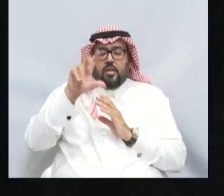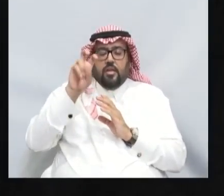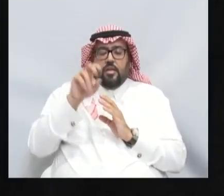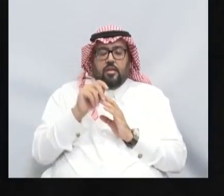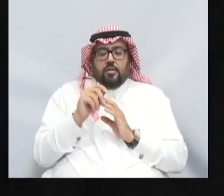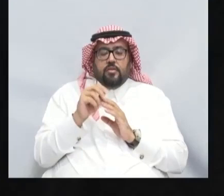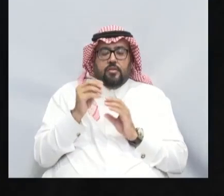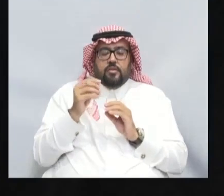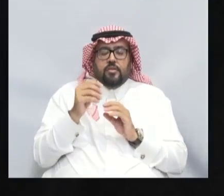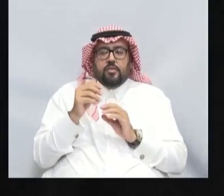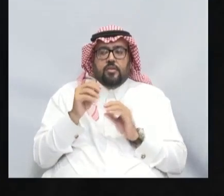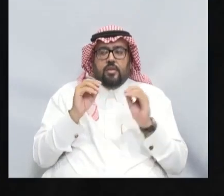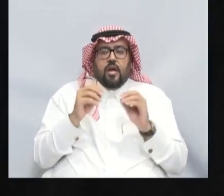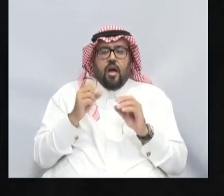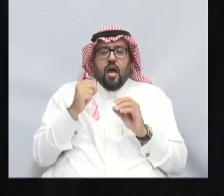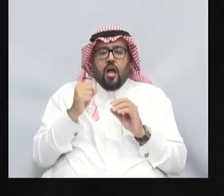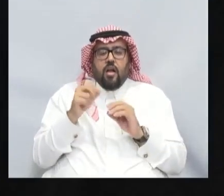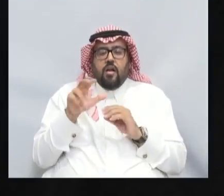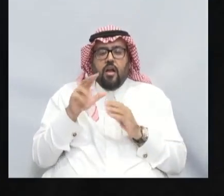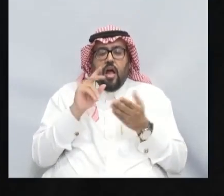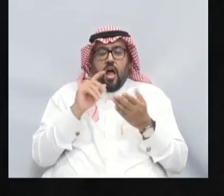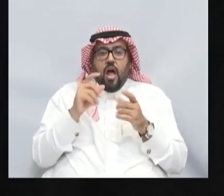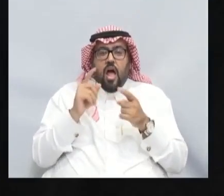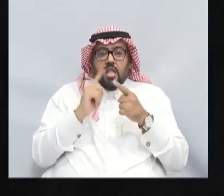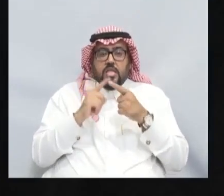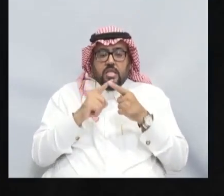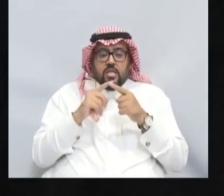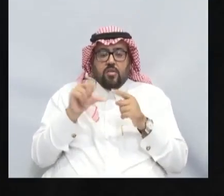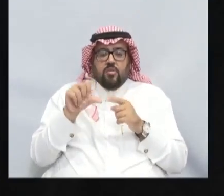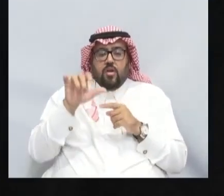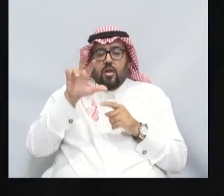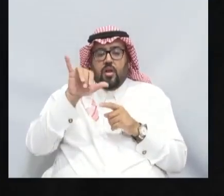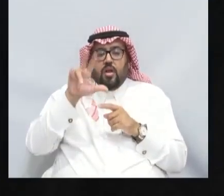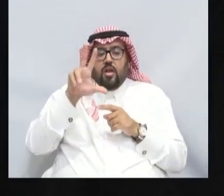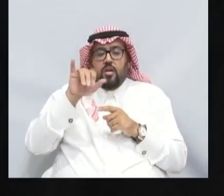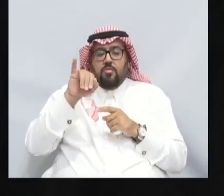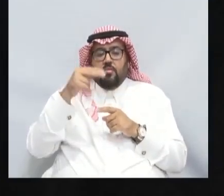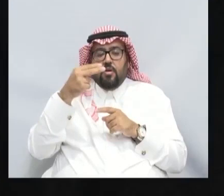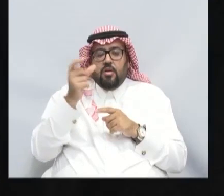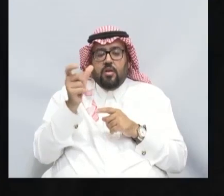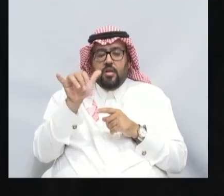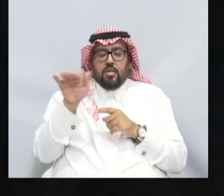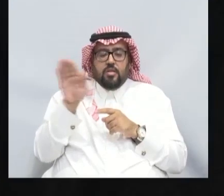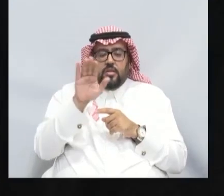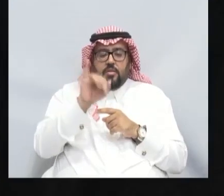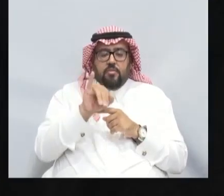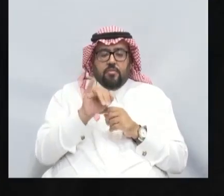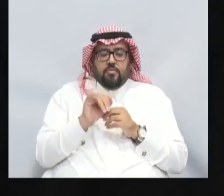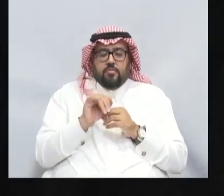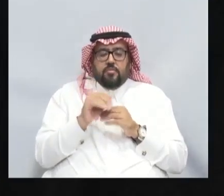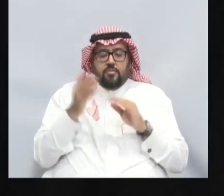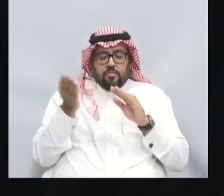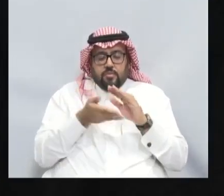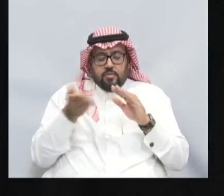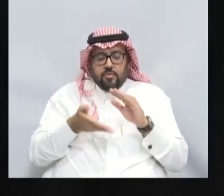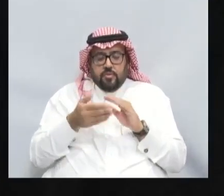الصهارة القليلة بالسيليكا والغنية بالحديد والمغنيسيوم هي التي تندفع قبل. إذن حيكون عندنا